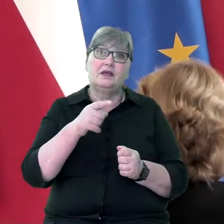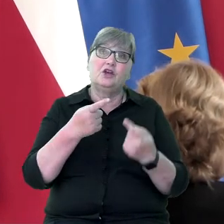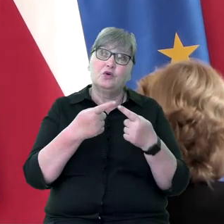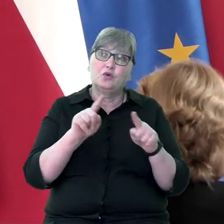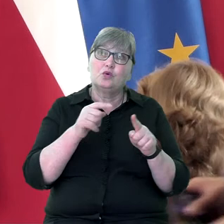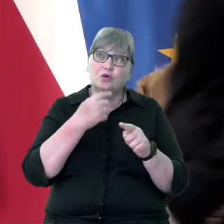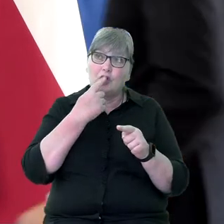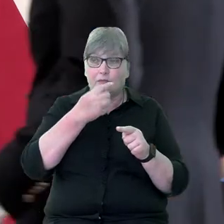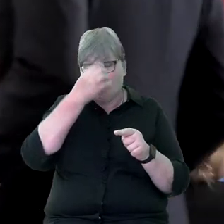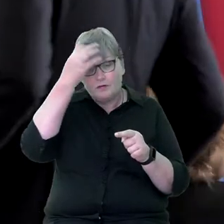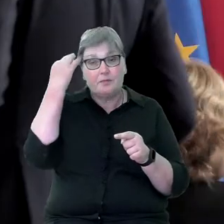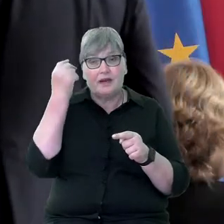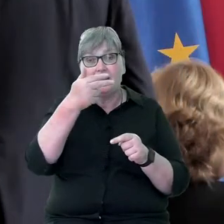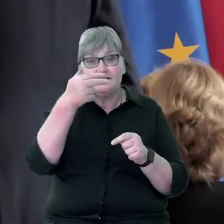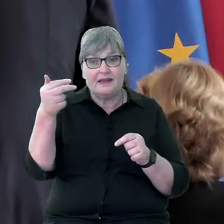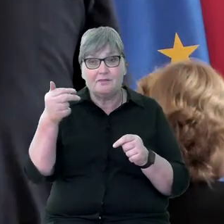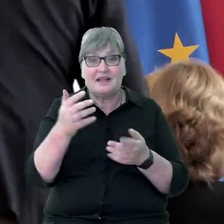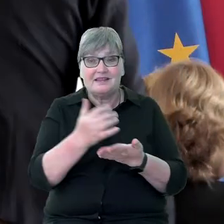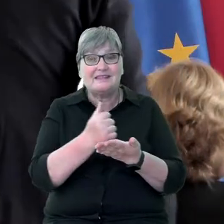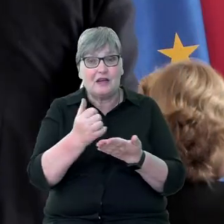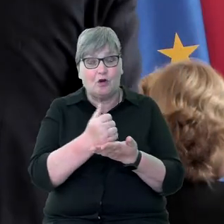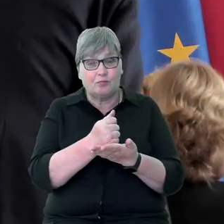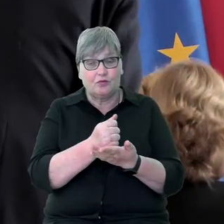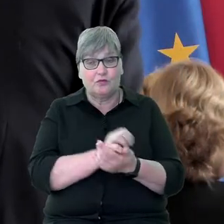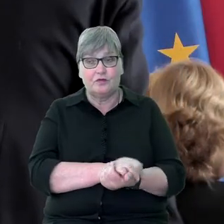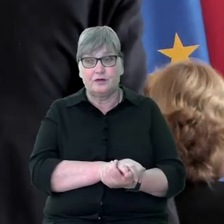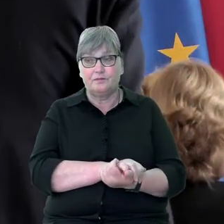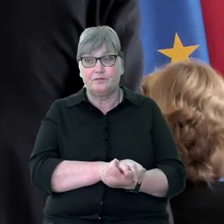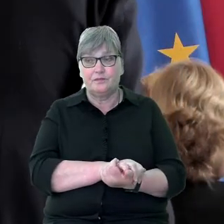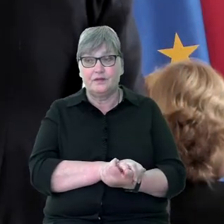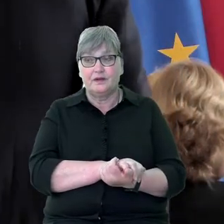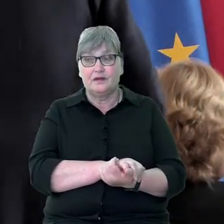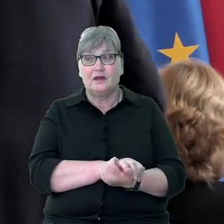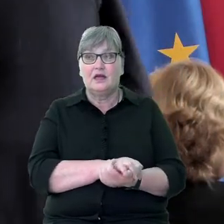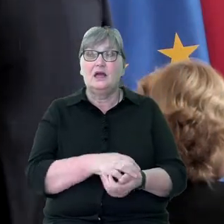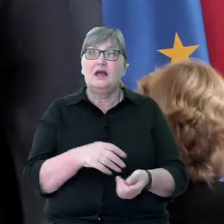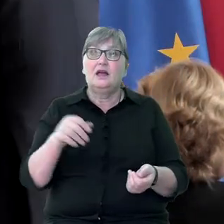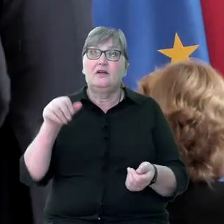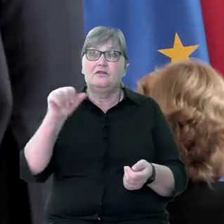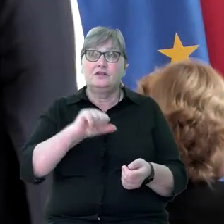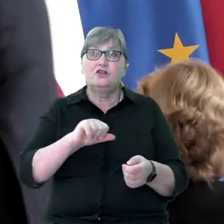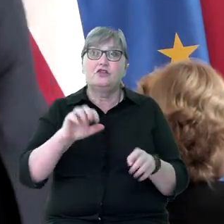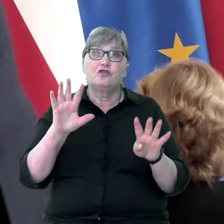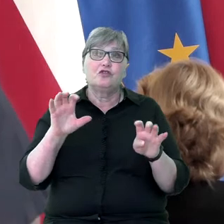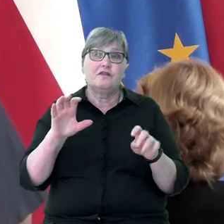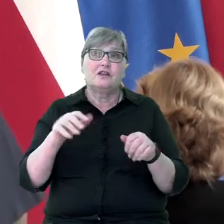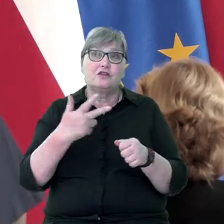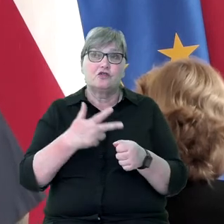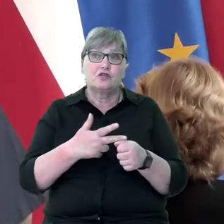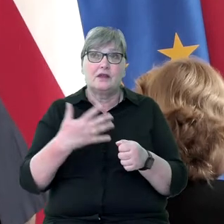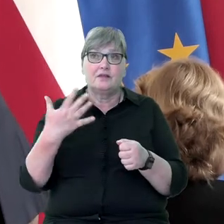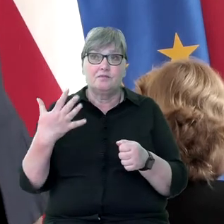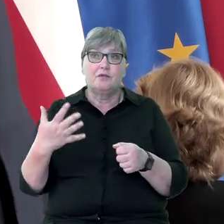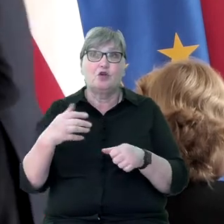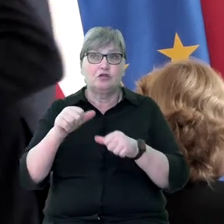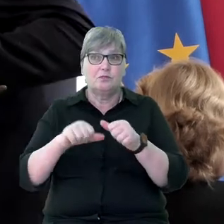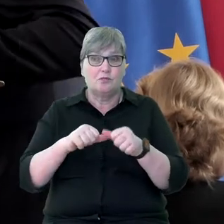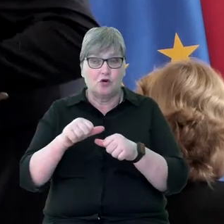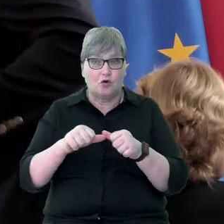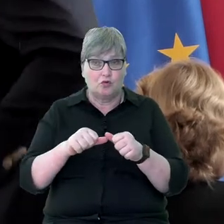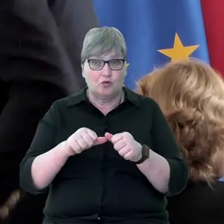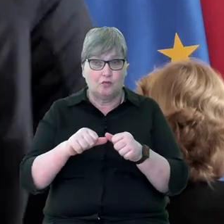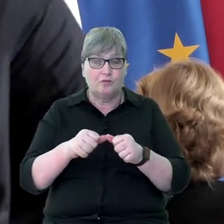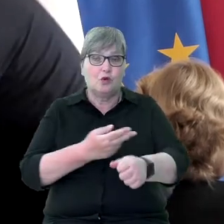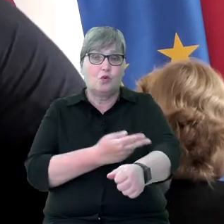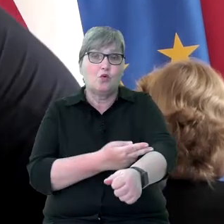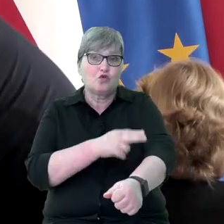temat wynagrodzenia. Według danych z 1935 roku urzędnicy zaszeregowani byli